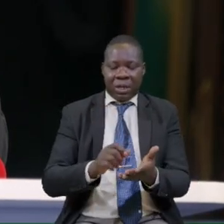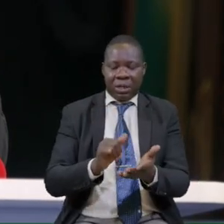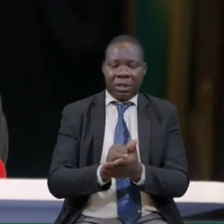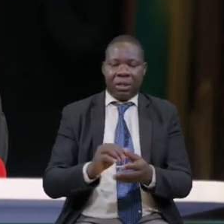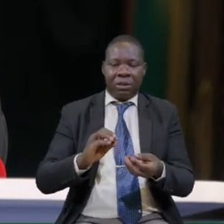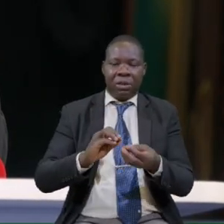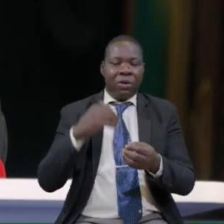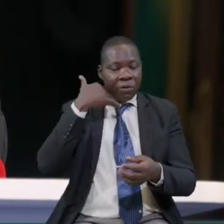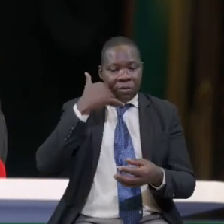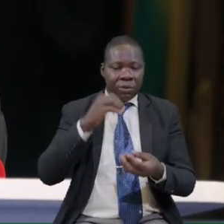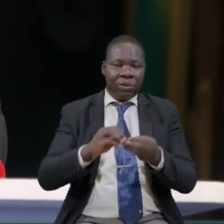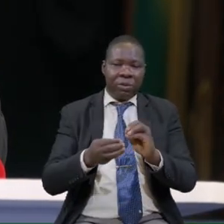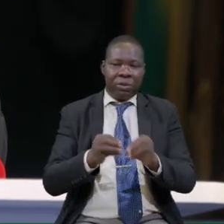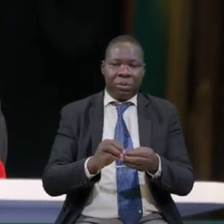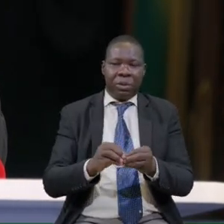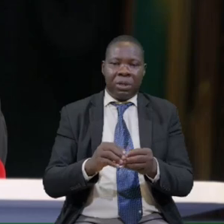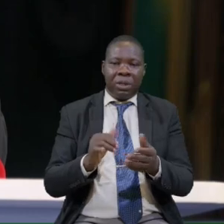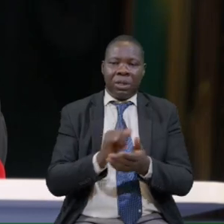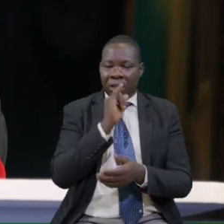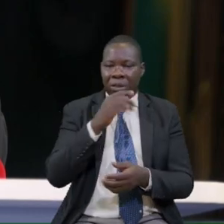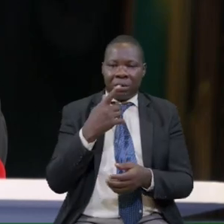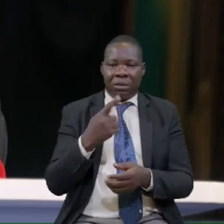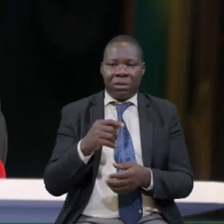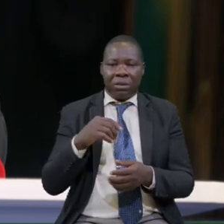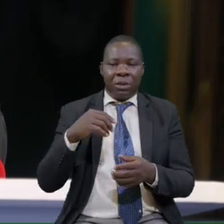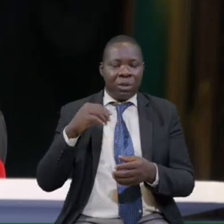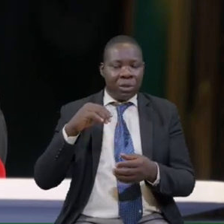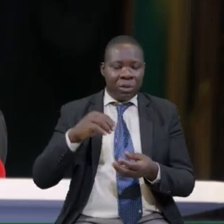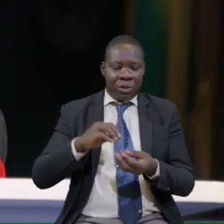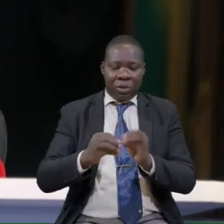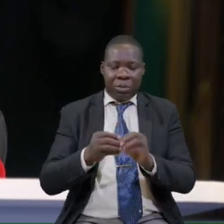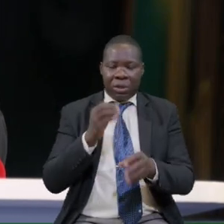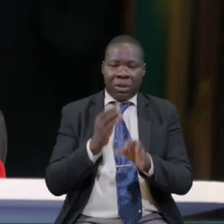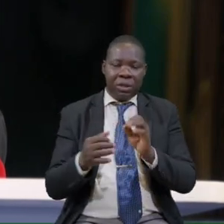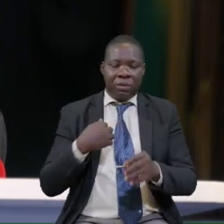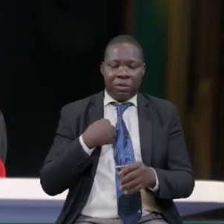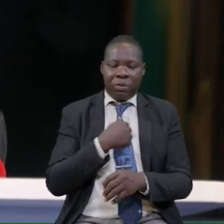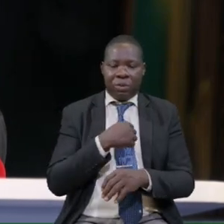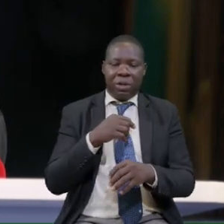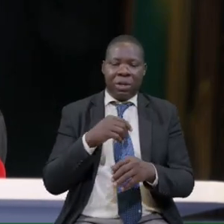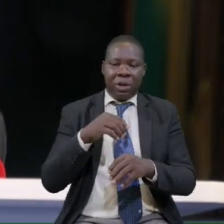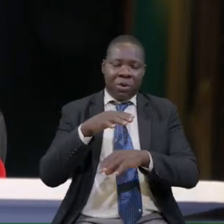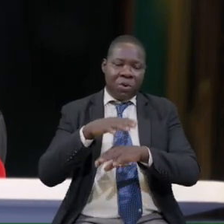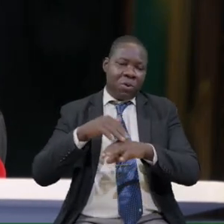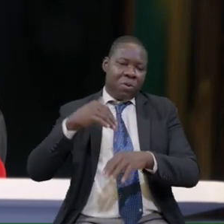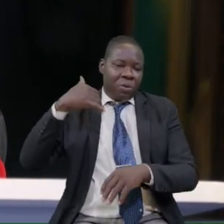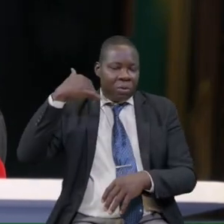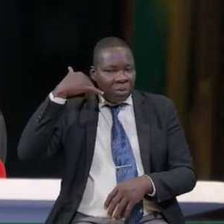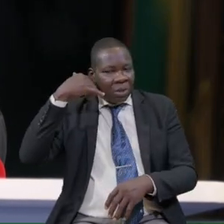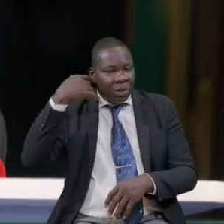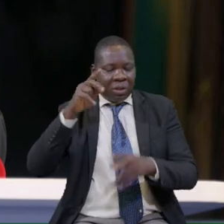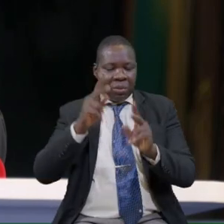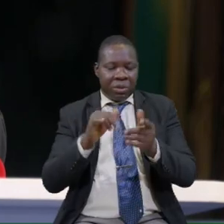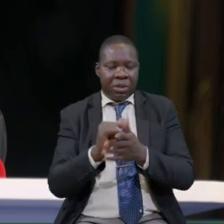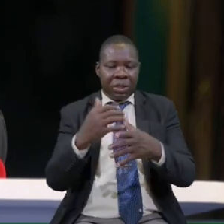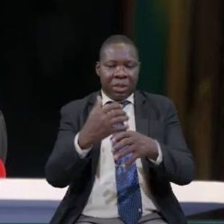prendre contact avec vous par le biais d'une autre personne.